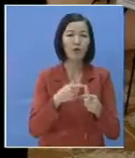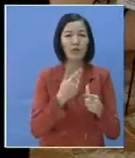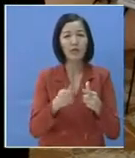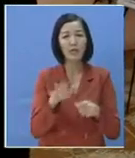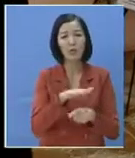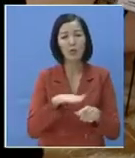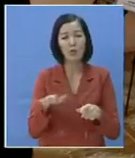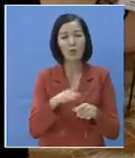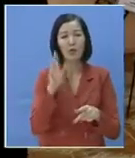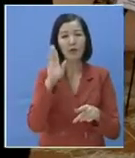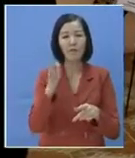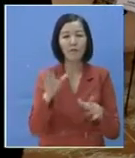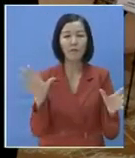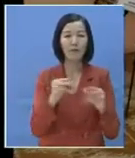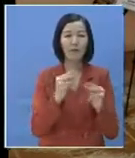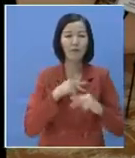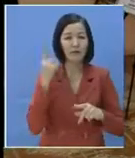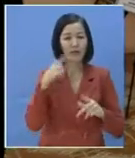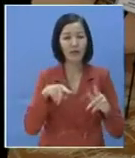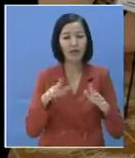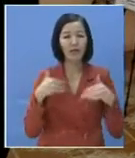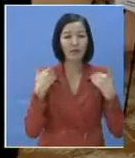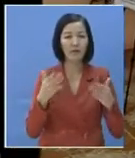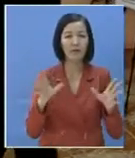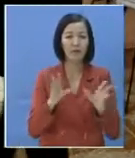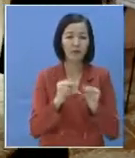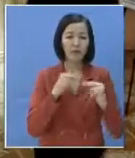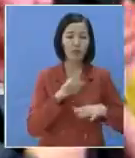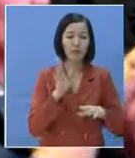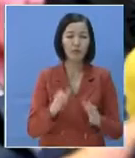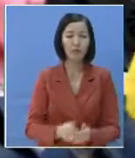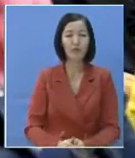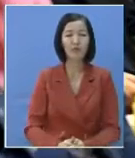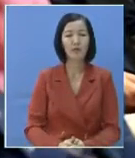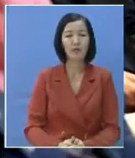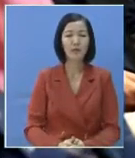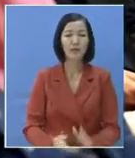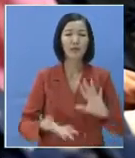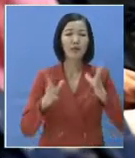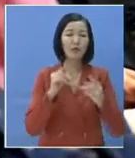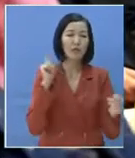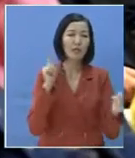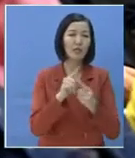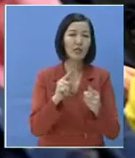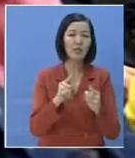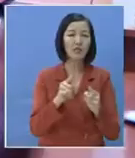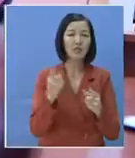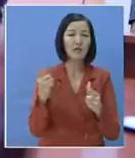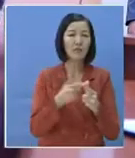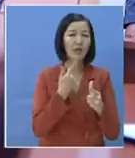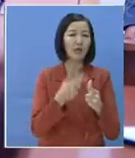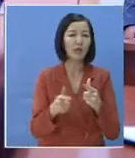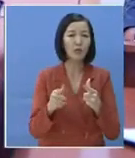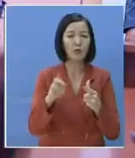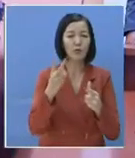далее поспособствует реализации многих идей и проектов совместными усилиями. Итог встреч. Стороны заключили меморандум